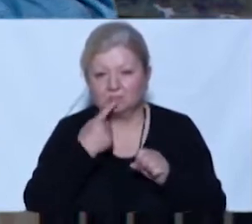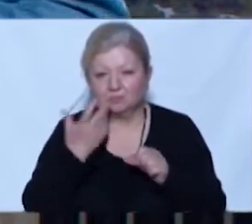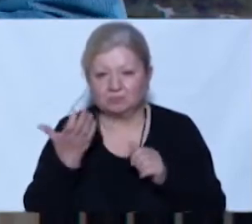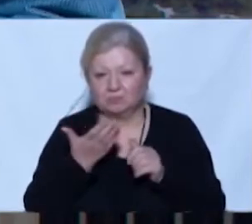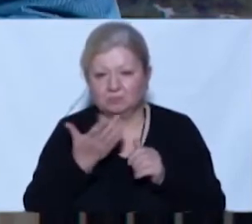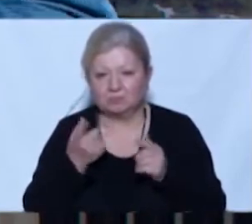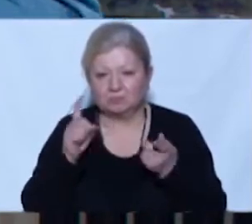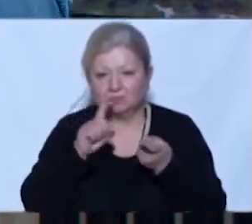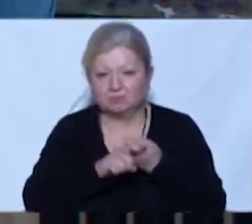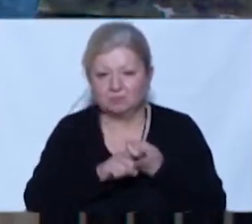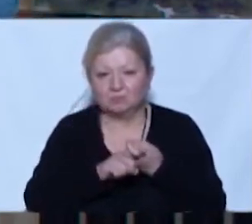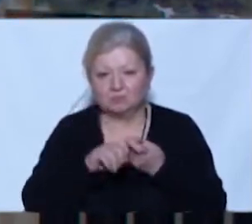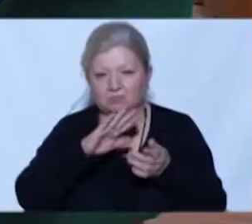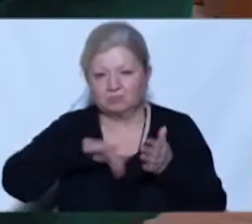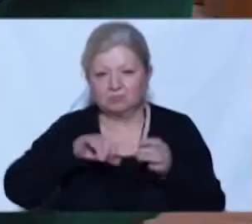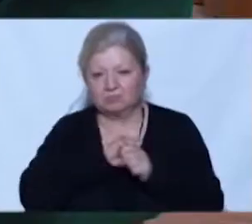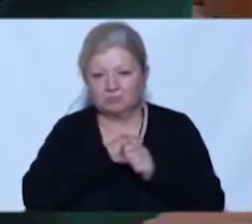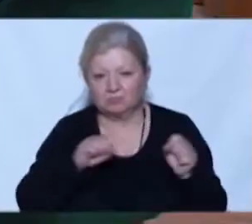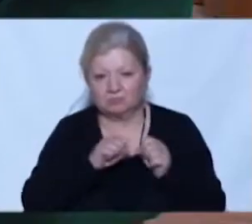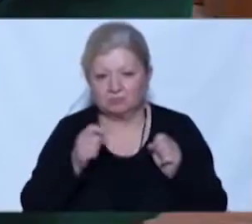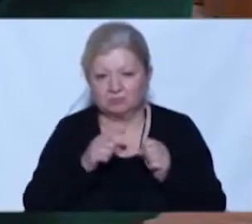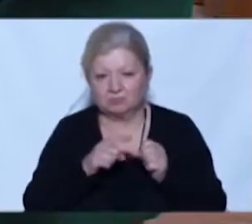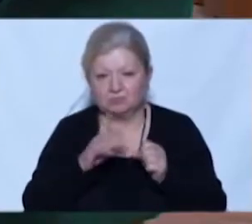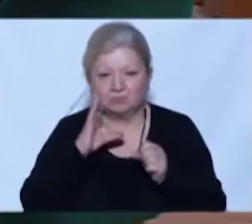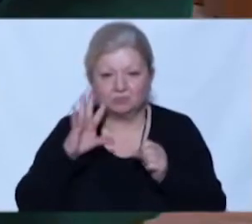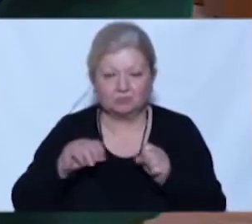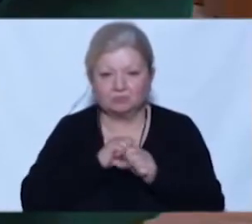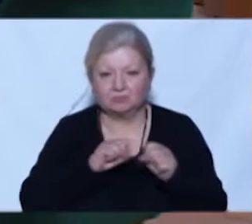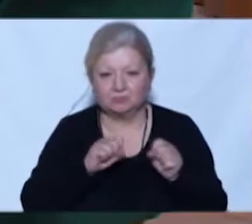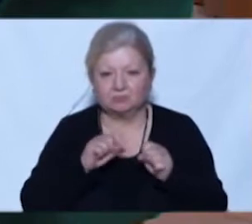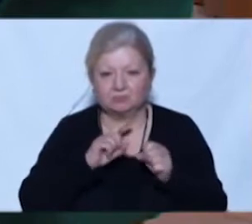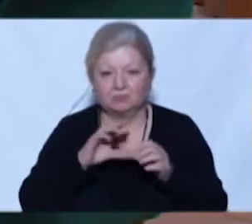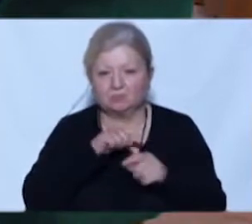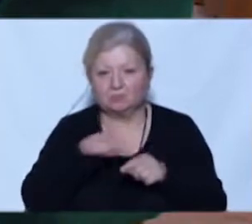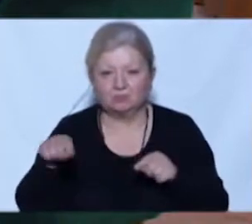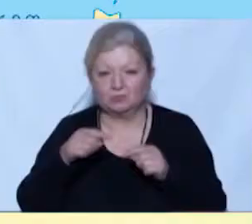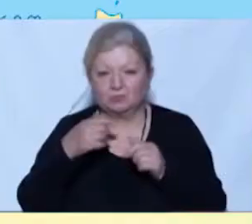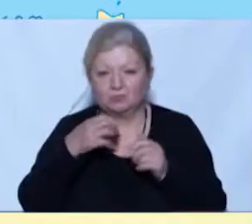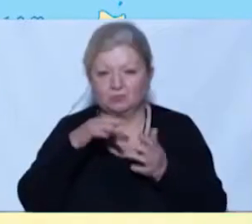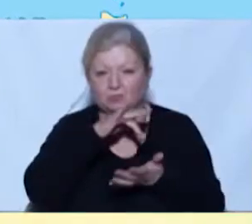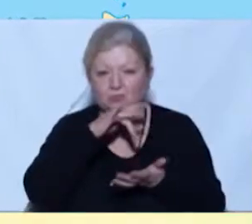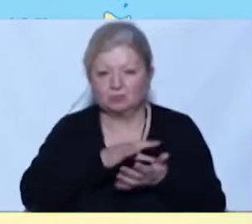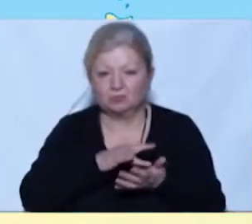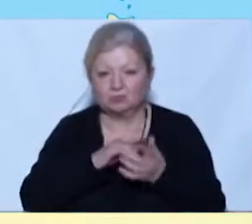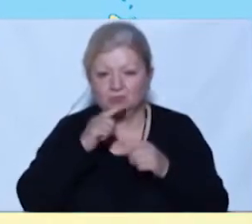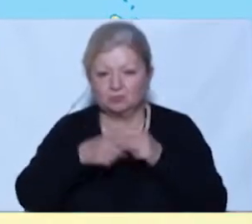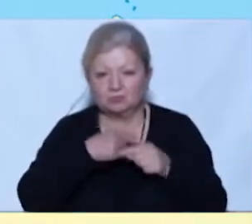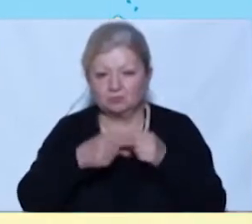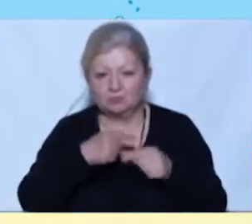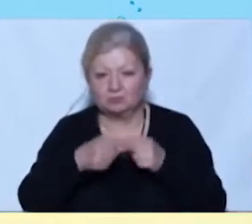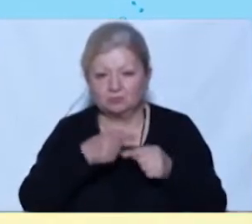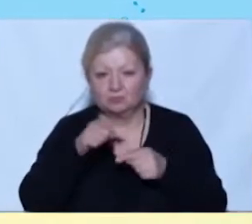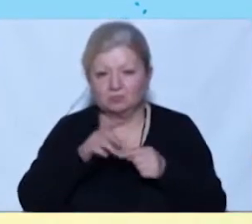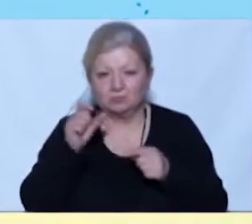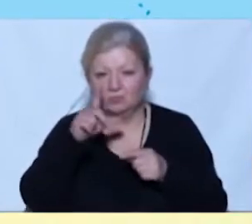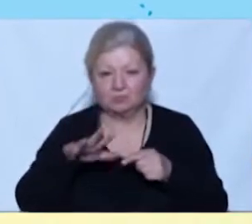ფაქტორთან ერთად ამ ფაქტორის უგულებელყოფა და იგნორირება. მთელი შუა საუკუნეების განმავლობაში ევროპა